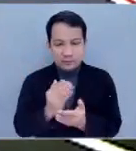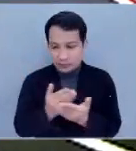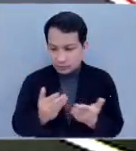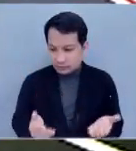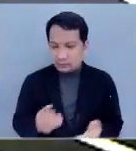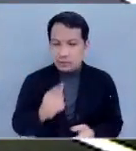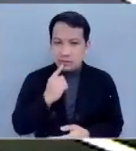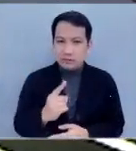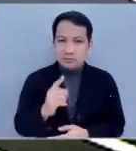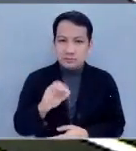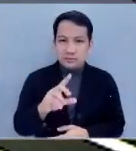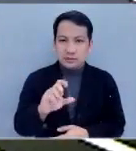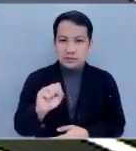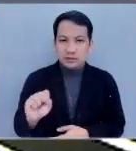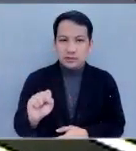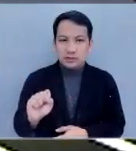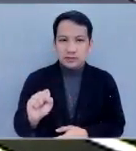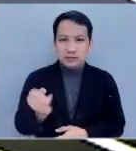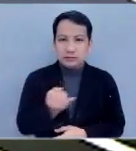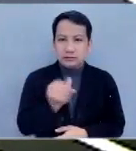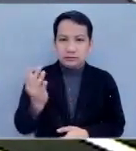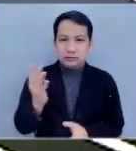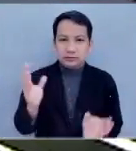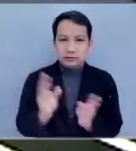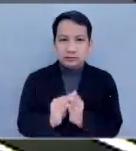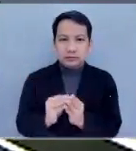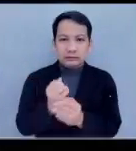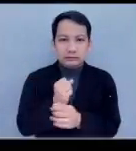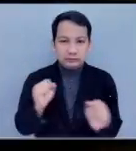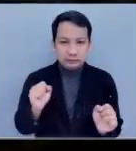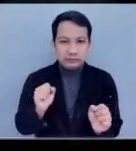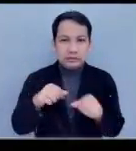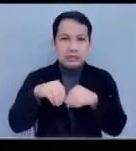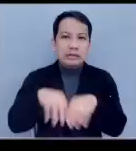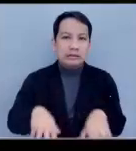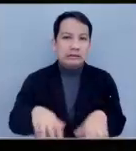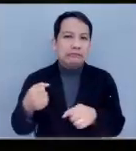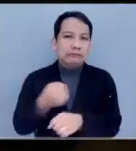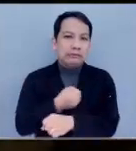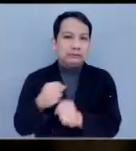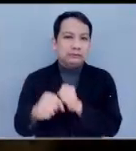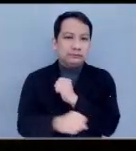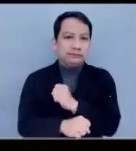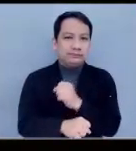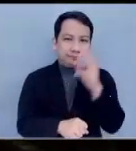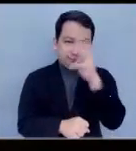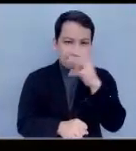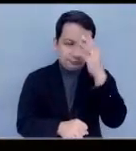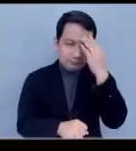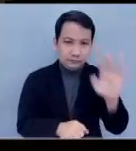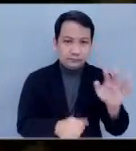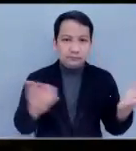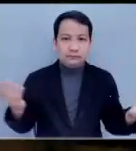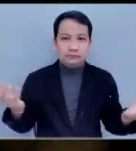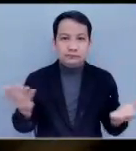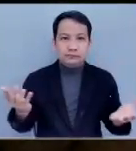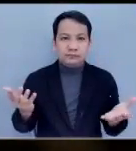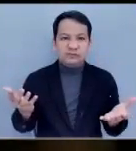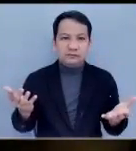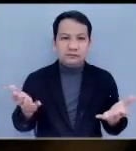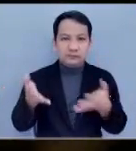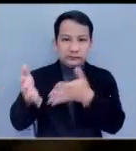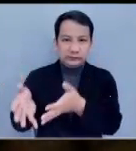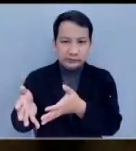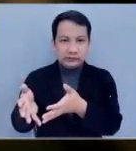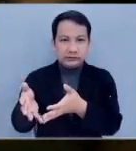Mar iilang gamit na nga lang ang naisalba Nawala pa sa sobrang taranta hindi niya na raw alam kung saan niya naiwan